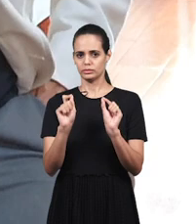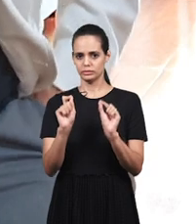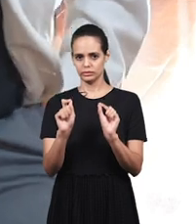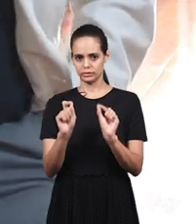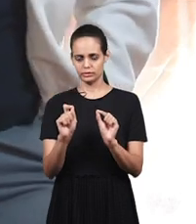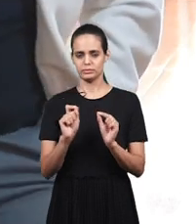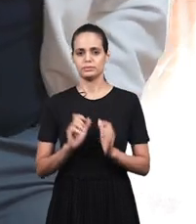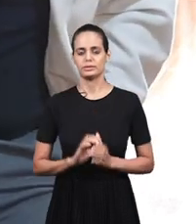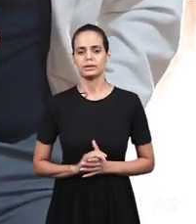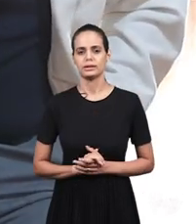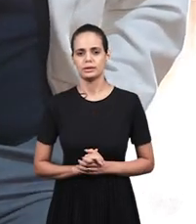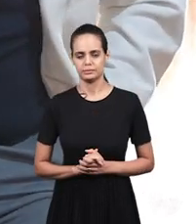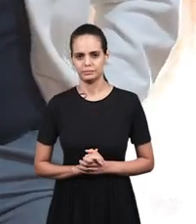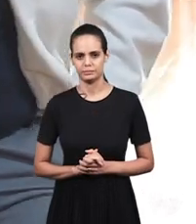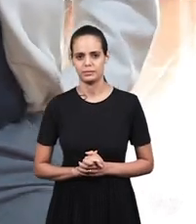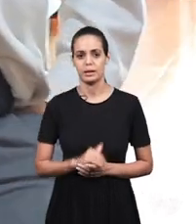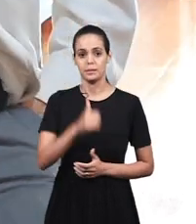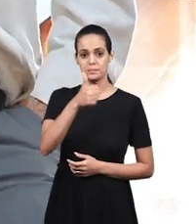в